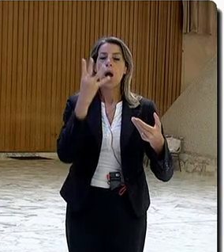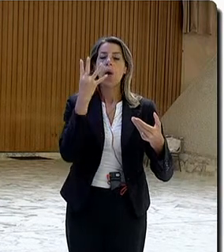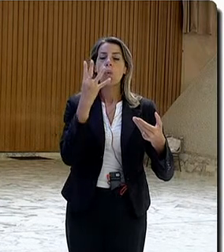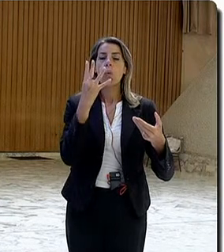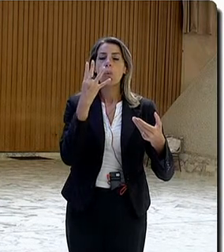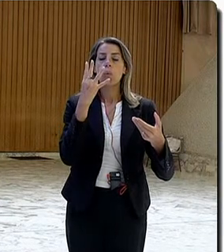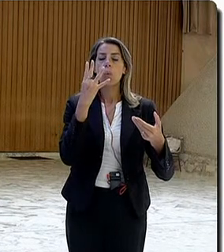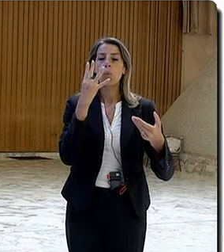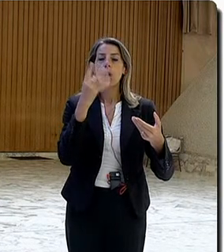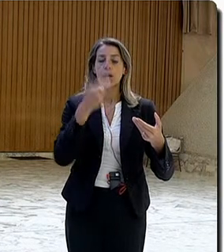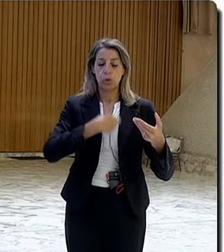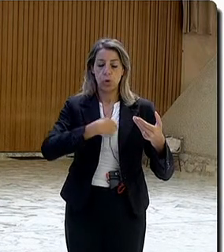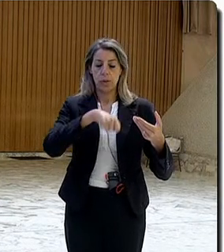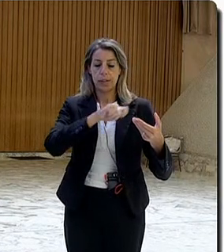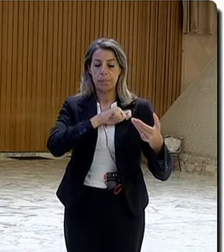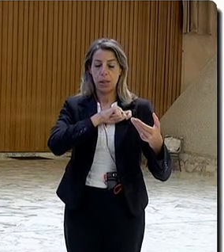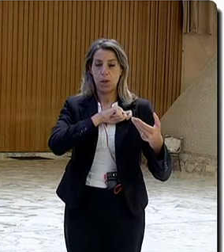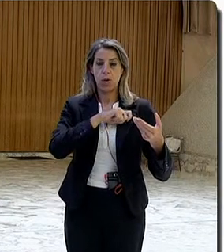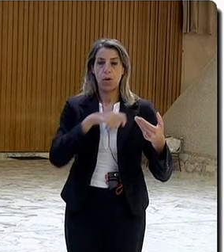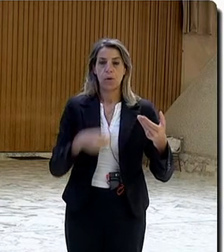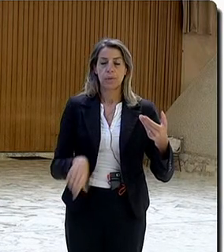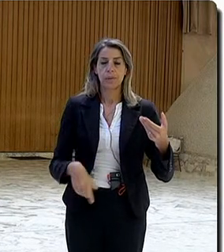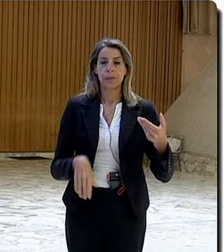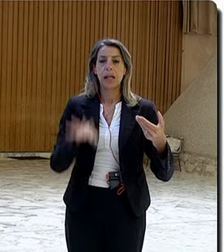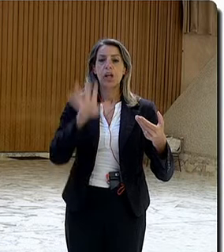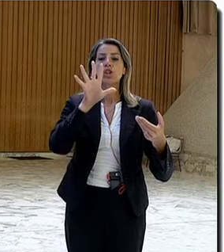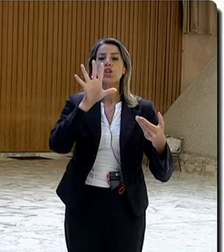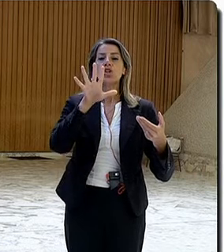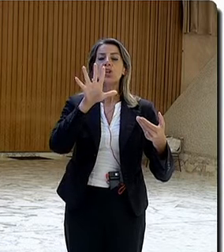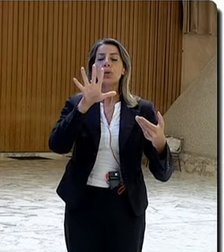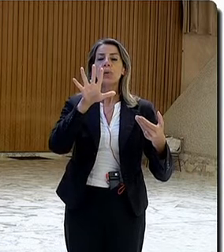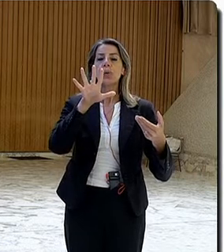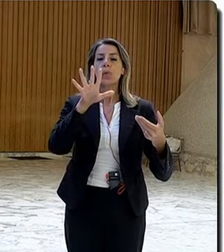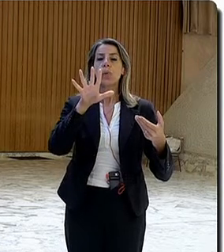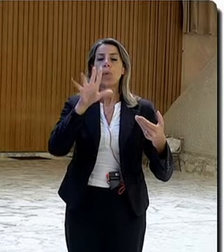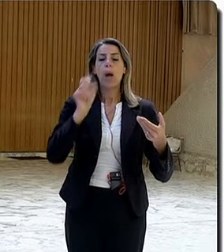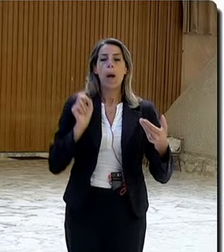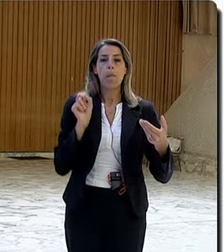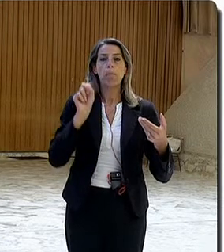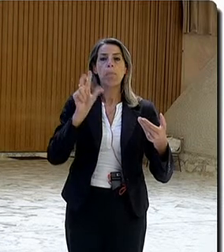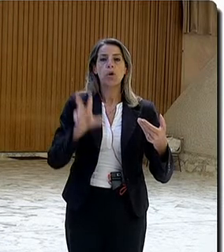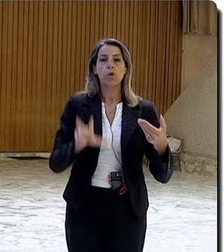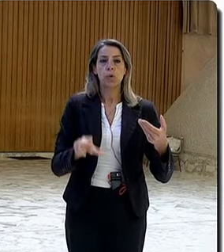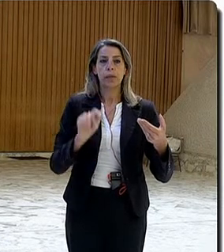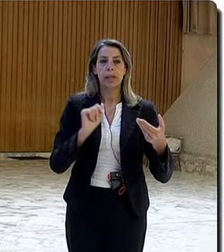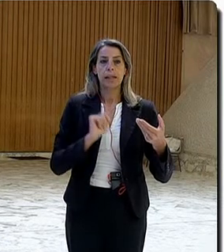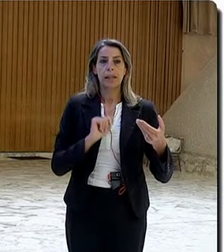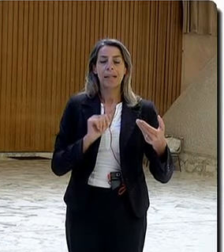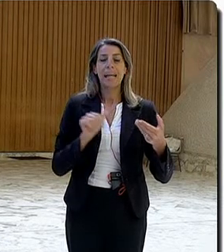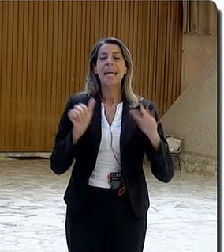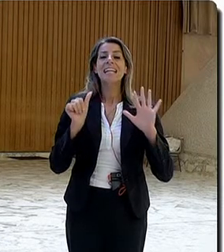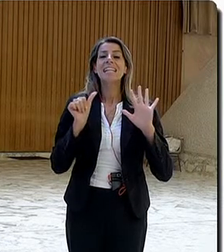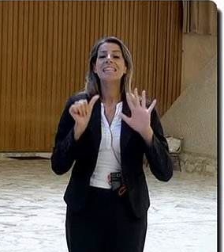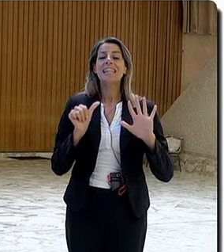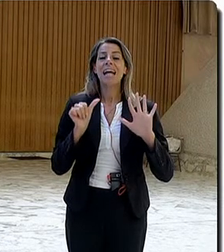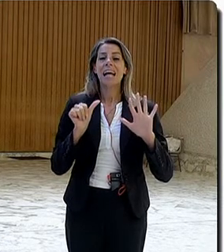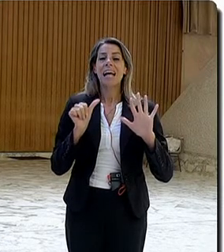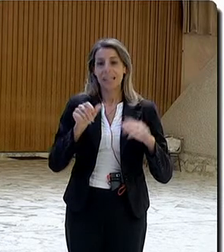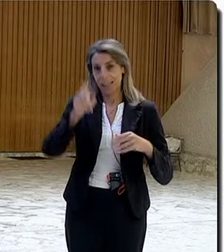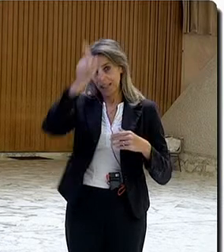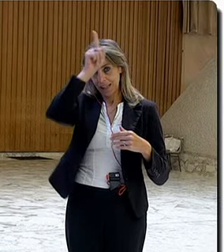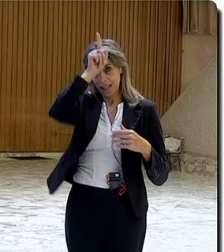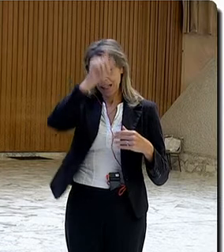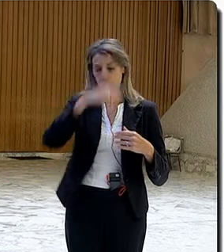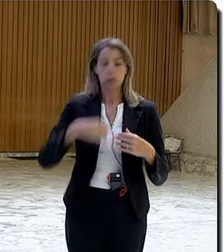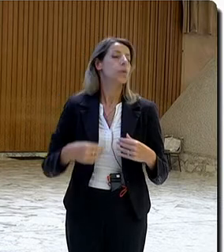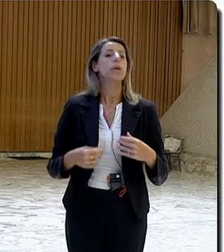4 spagnolo, 5 portoghese, 6